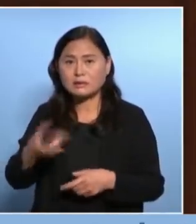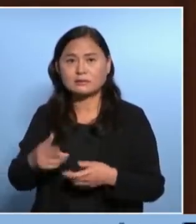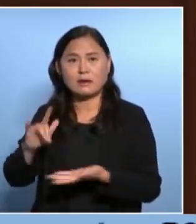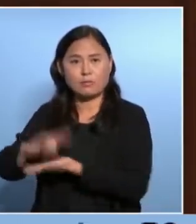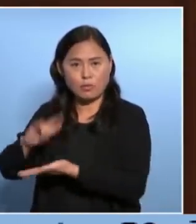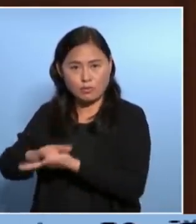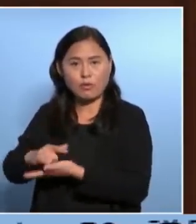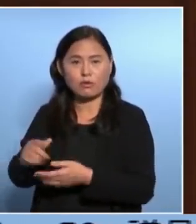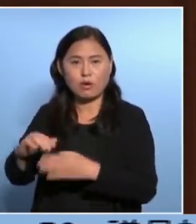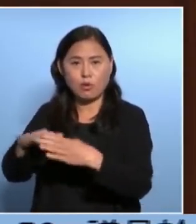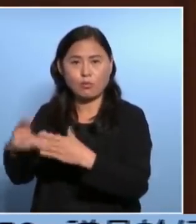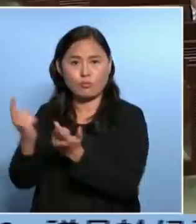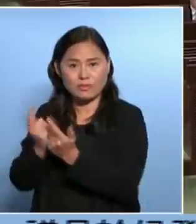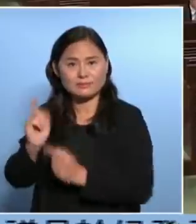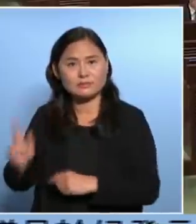況。湖北